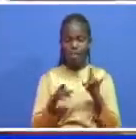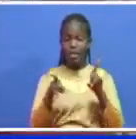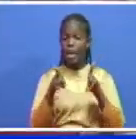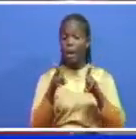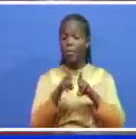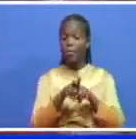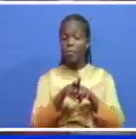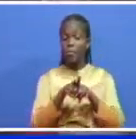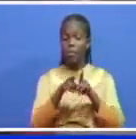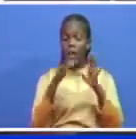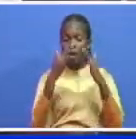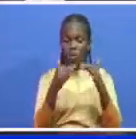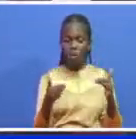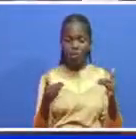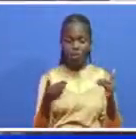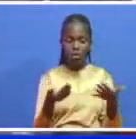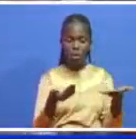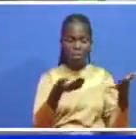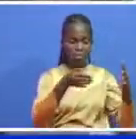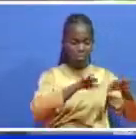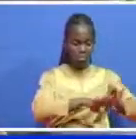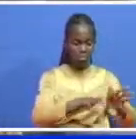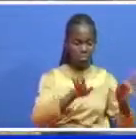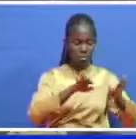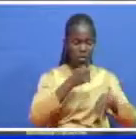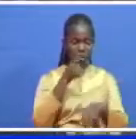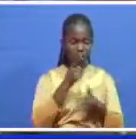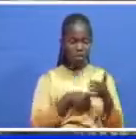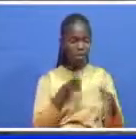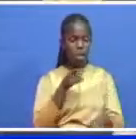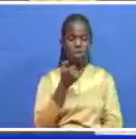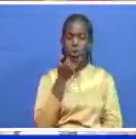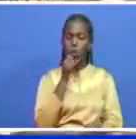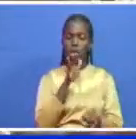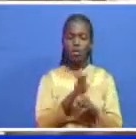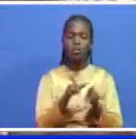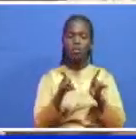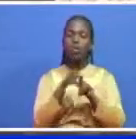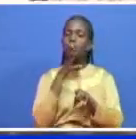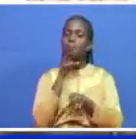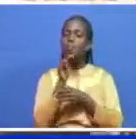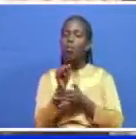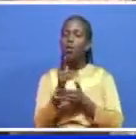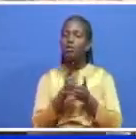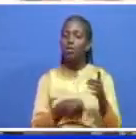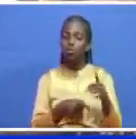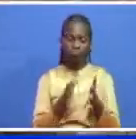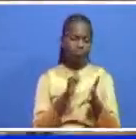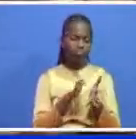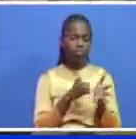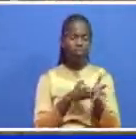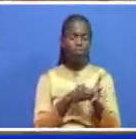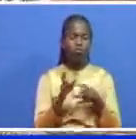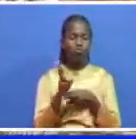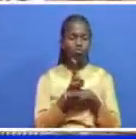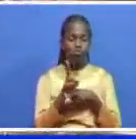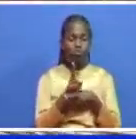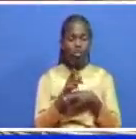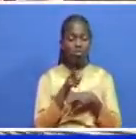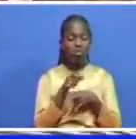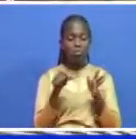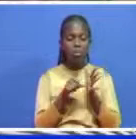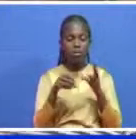kuvikia na umuambu angia nyumba yake. Maiweta hita hivi tuenene na kumuanda kutumia nze ya kikamba kuvetanga dhina u.